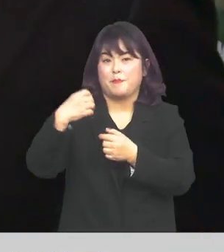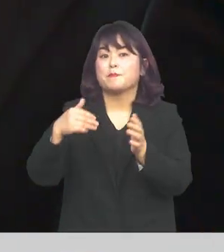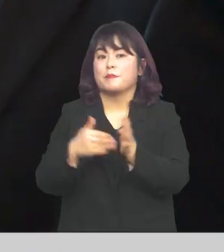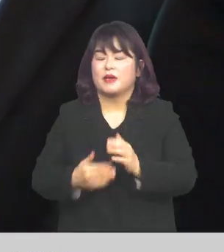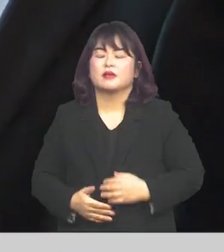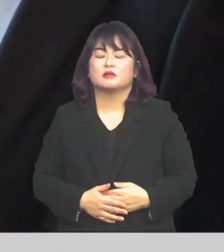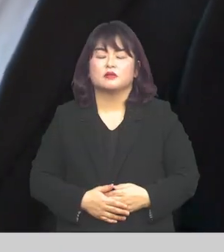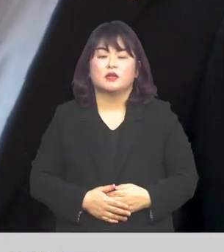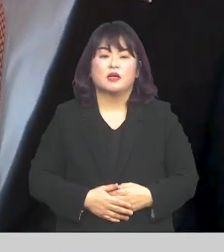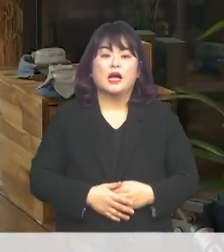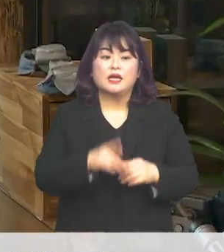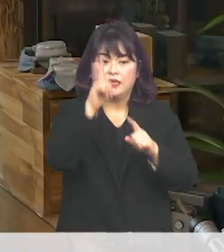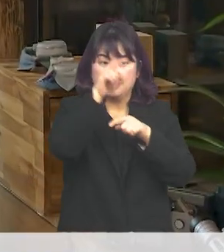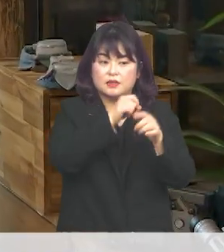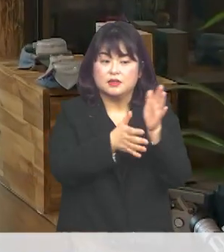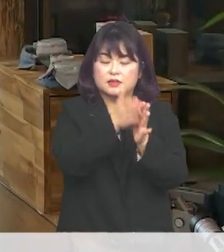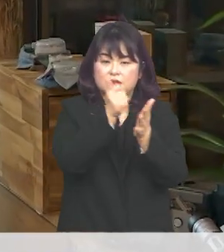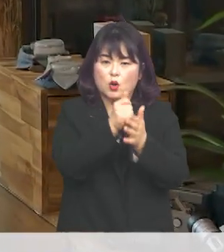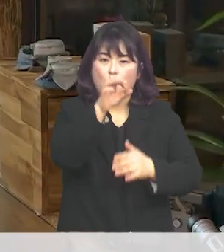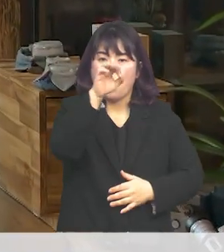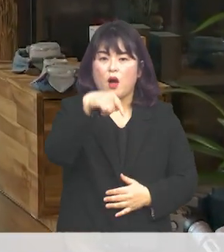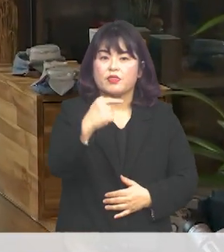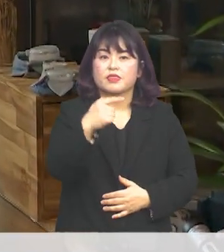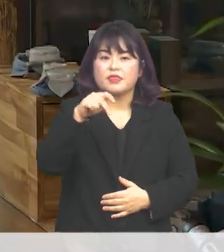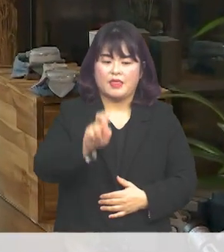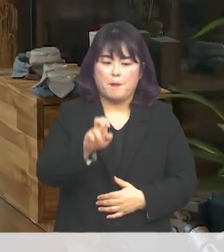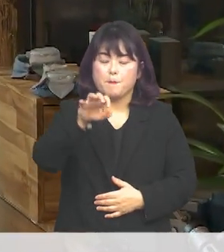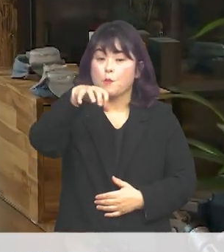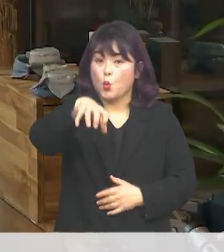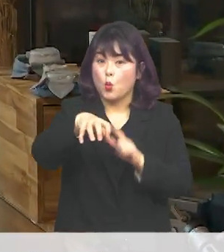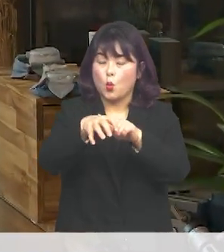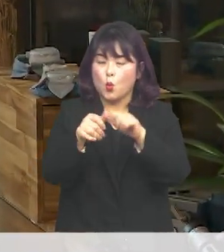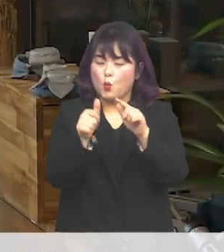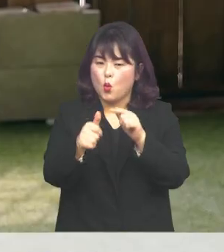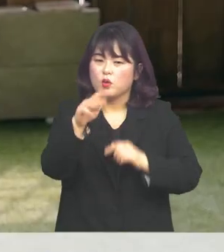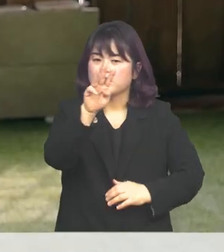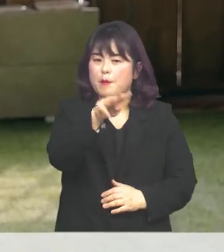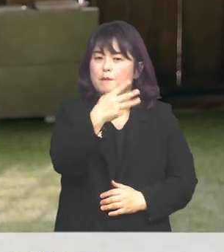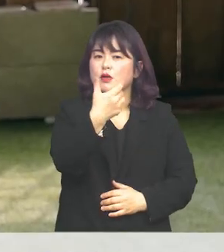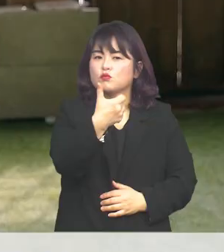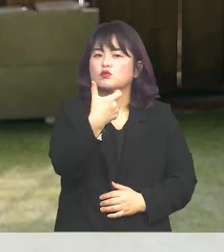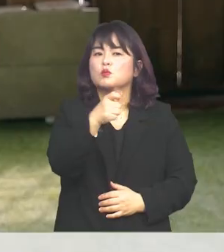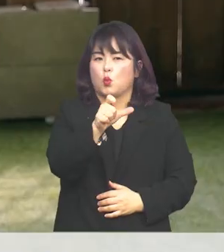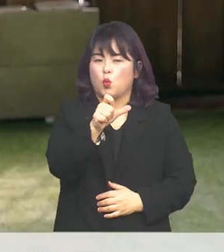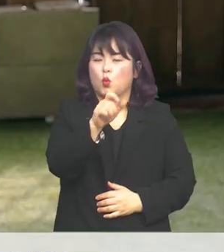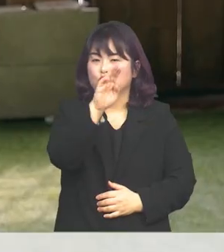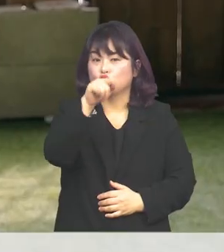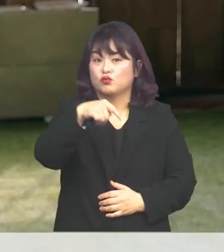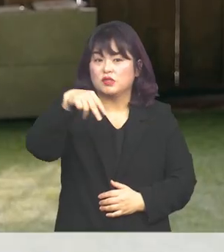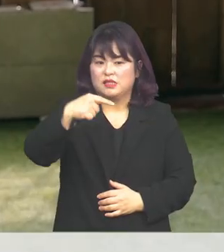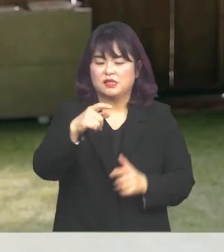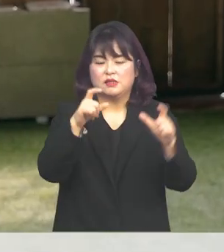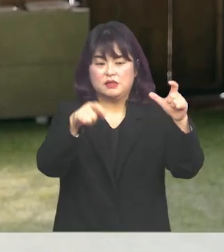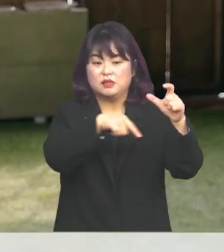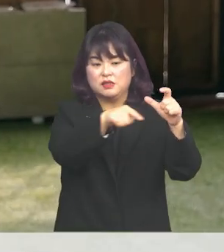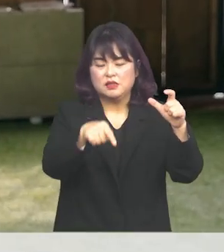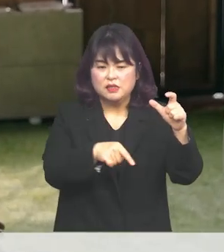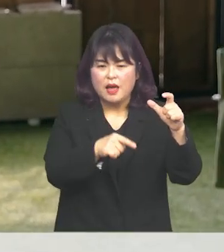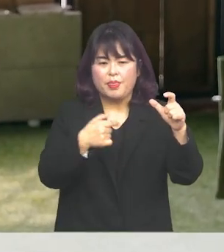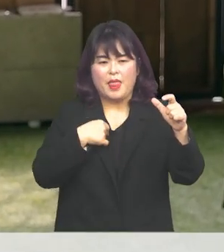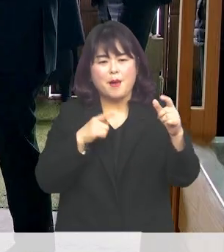가졌습니다. 이 시장이 찾은 처인구 원산면에 있는 365북스는 나를 만나는 특별한 여행을